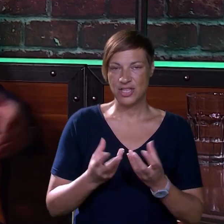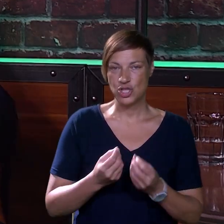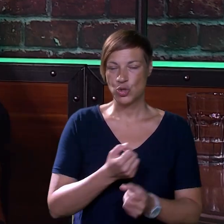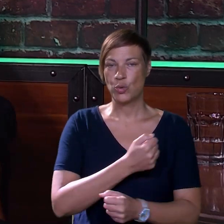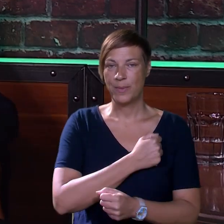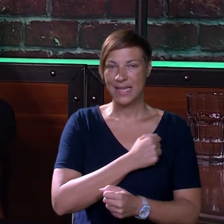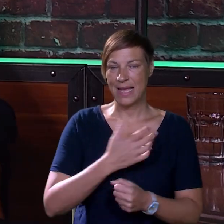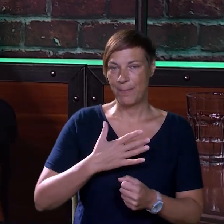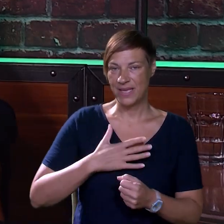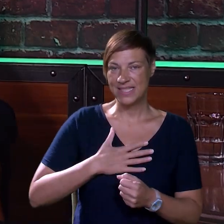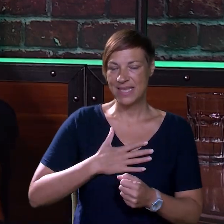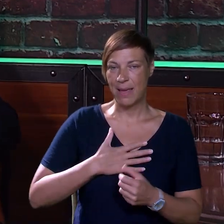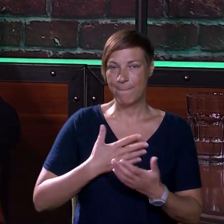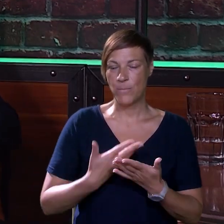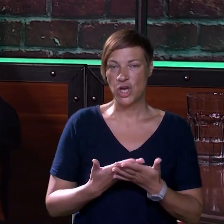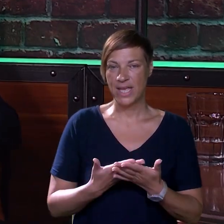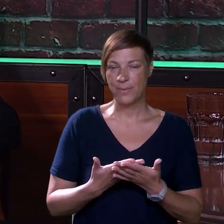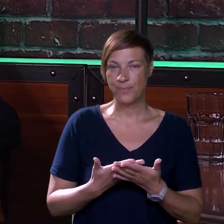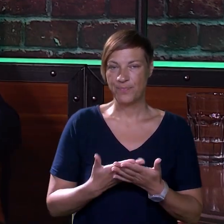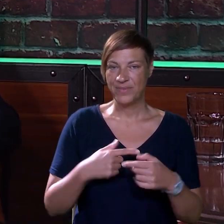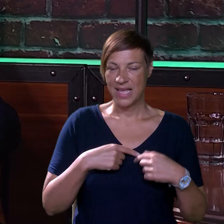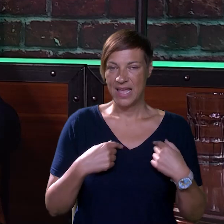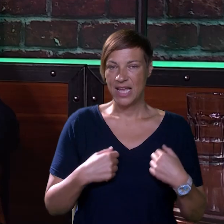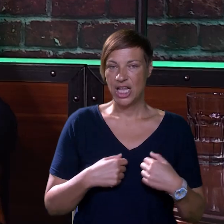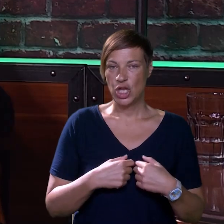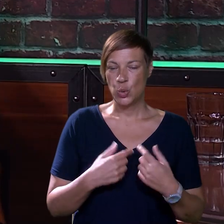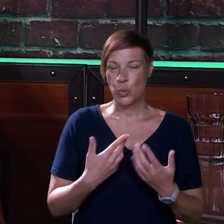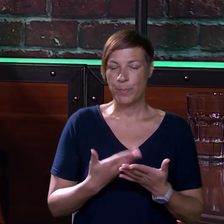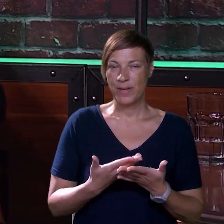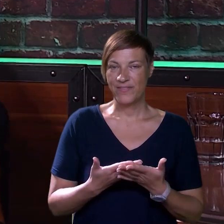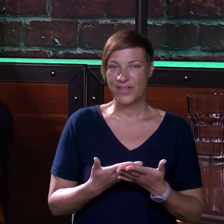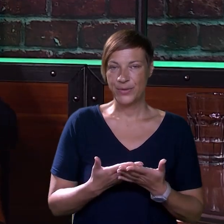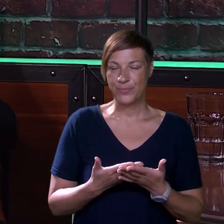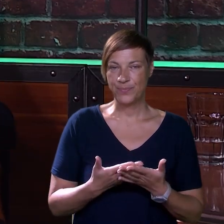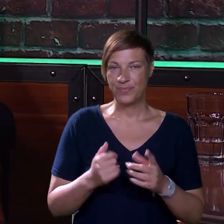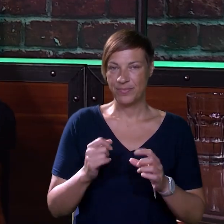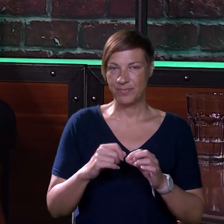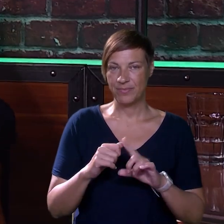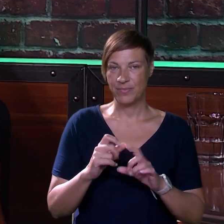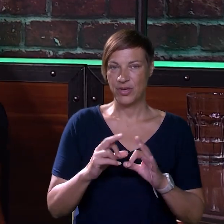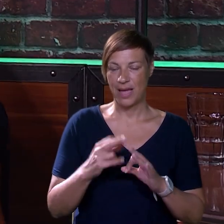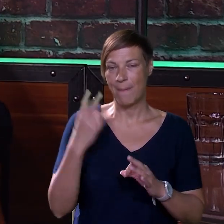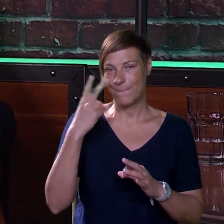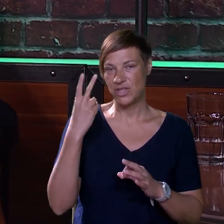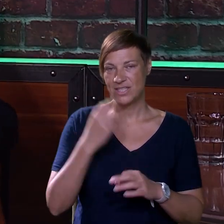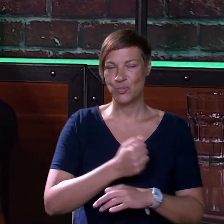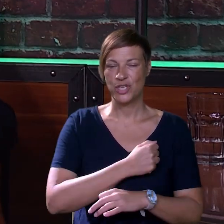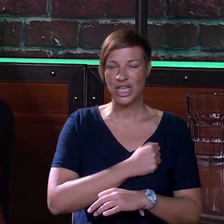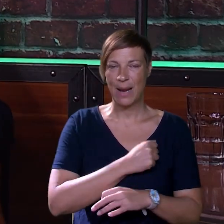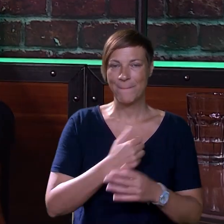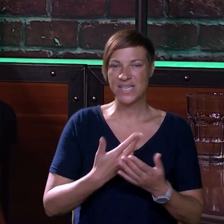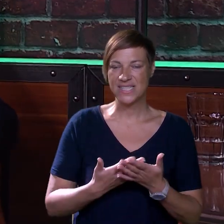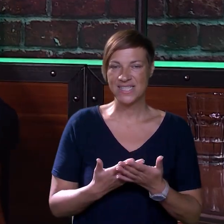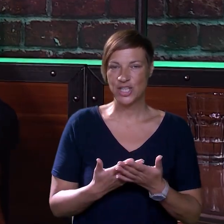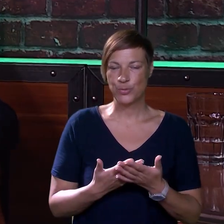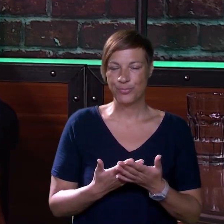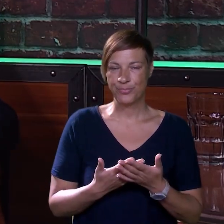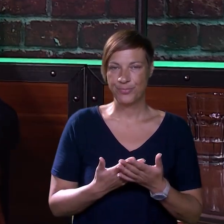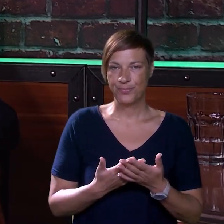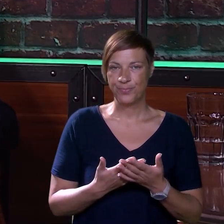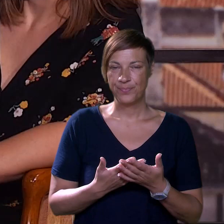da je Dalmacija moja neka ljubav. Ljubav, po tim i Boku podrazumijem da je Dalmacija